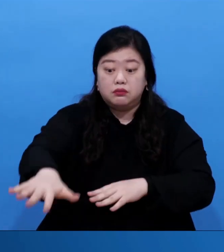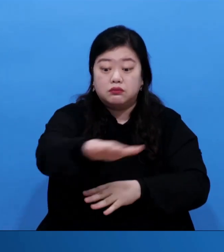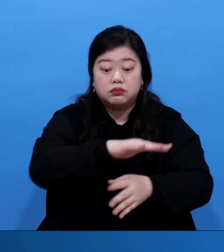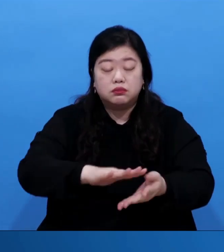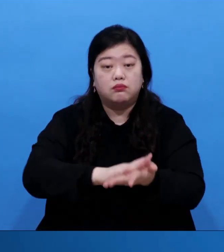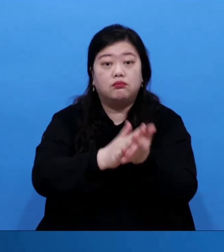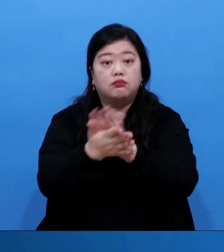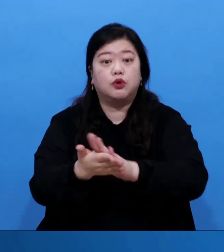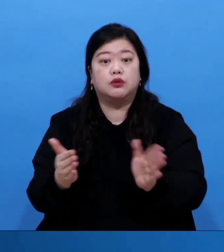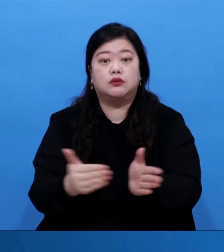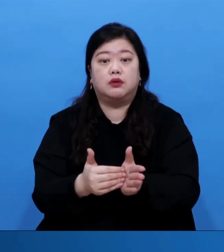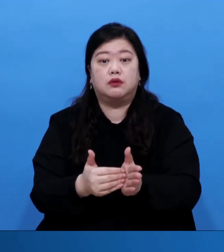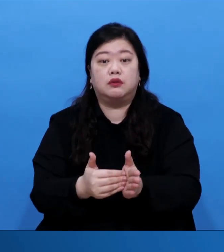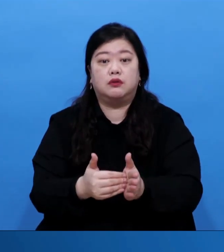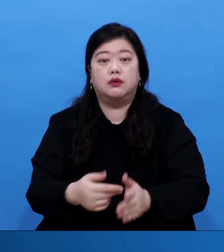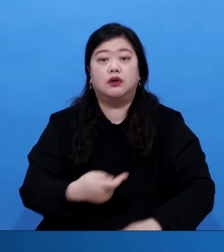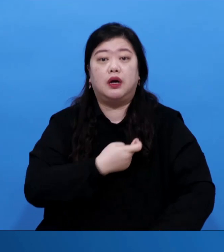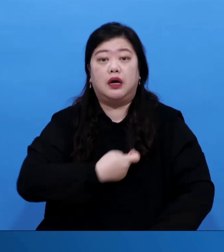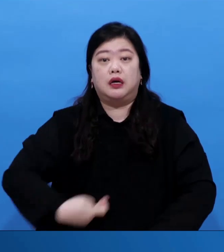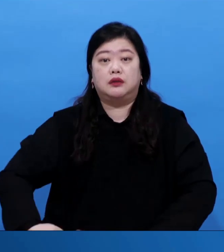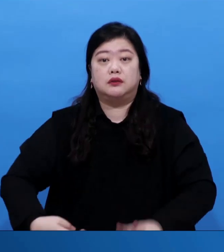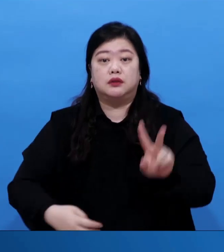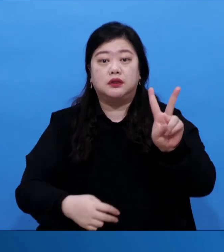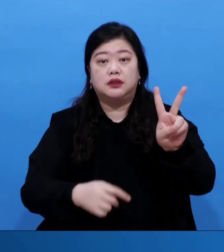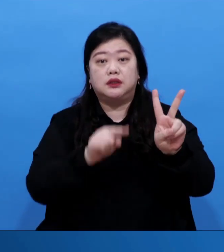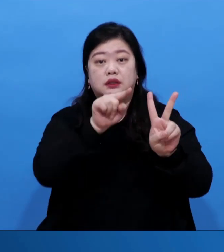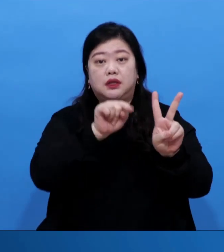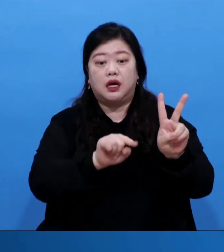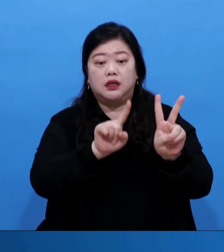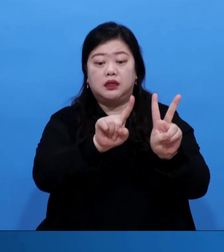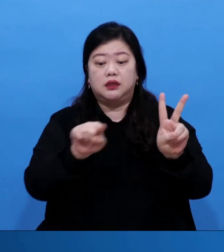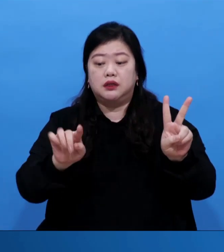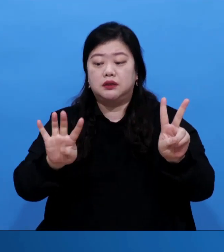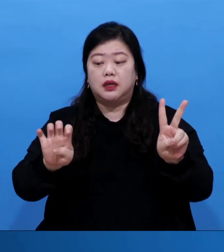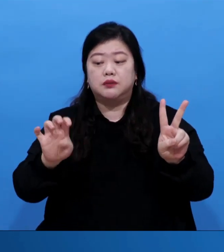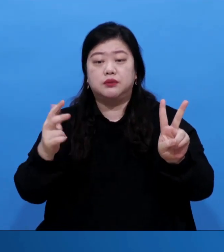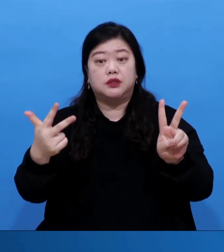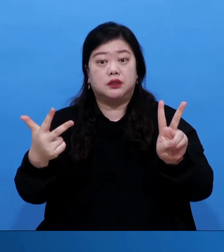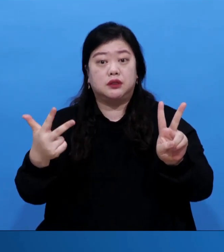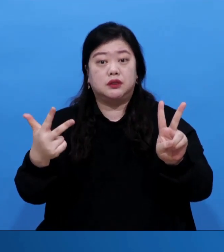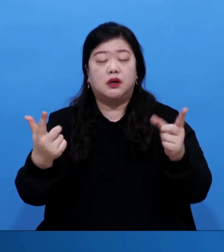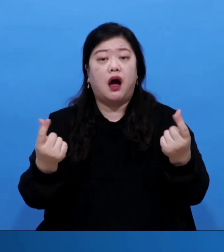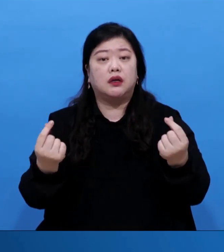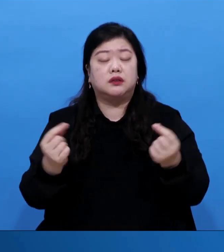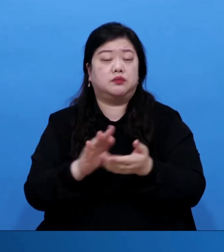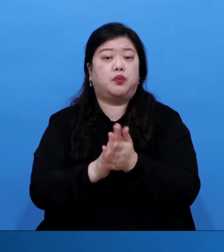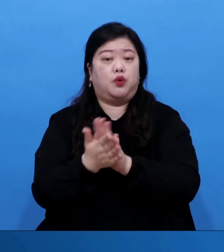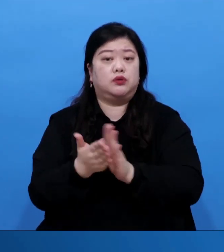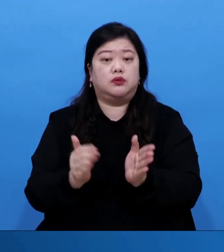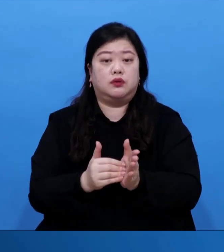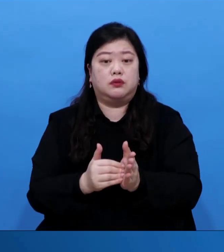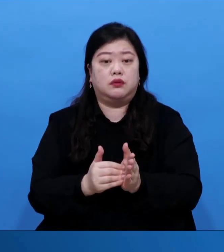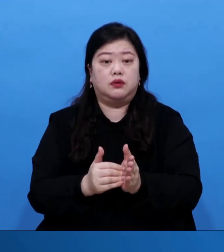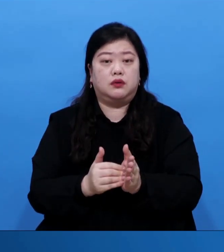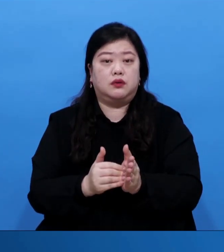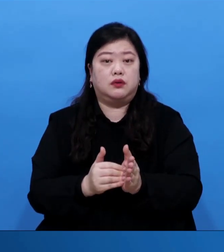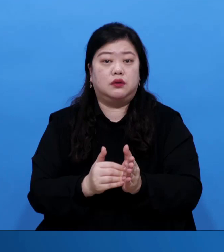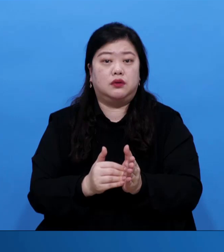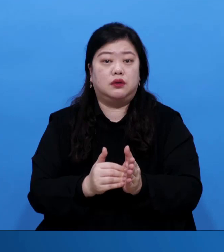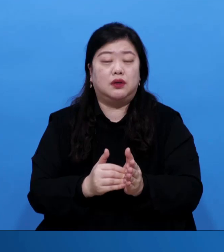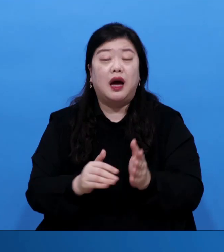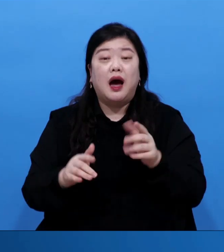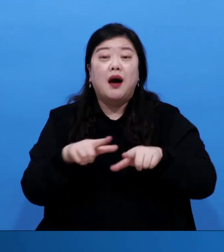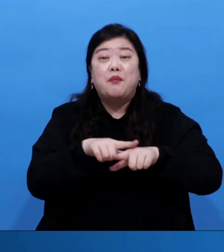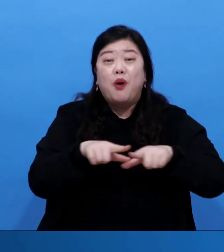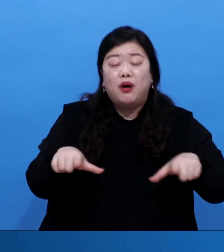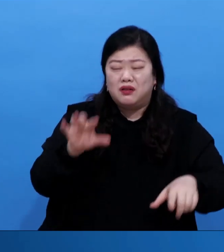이렇게 달라져 버렸어요. Like this, Acts 2:1-47. 아무런 힘도 없는 사람들이었는데 이렇게 바뀌어버렸어요. They were powerless people, but